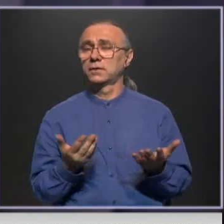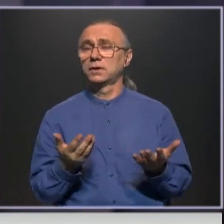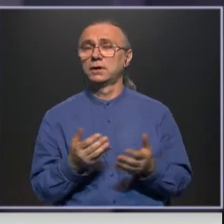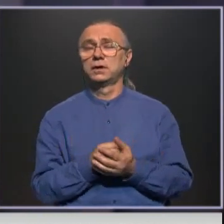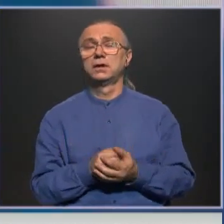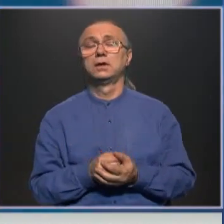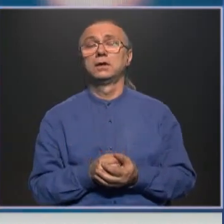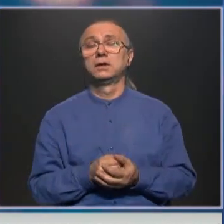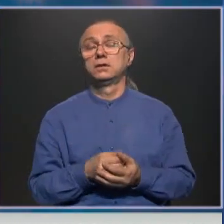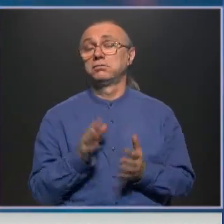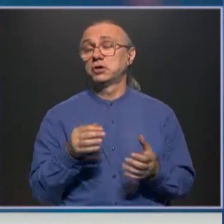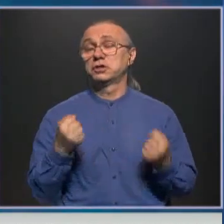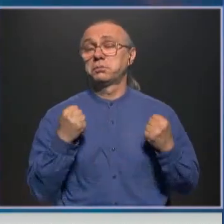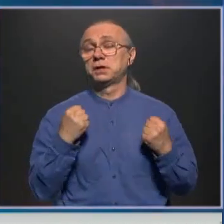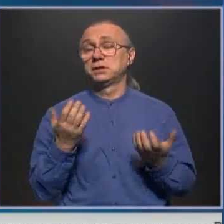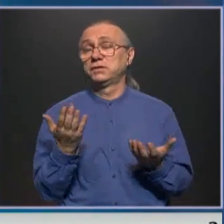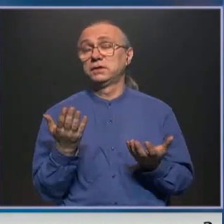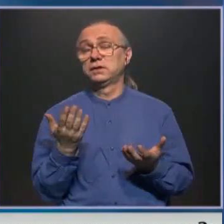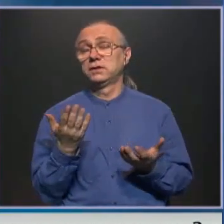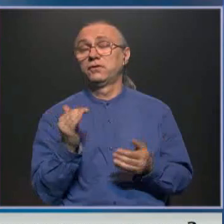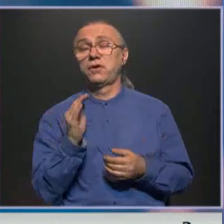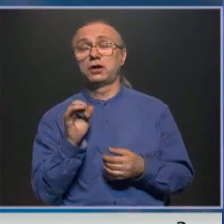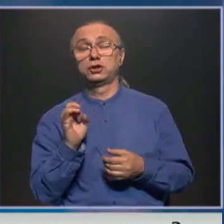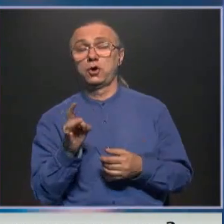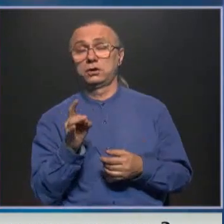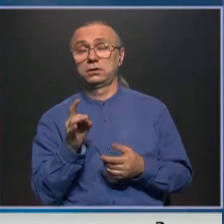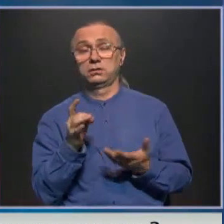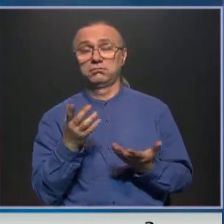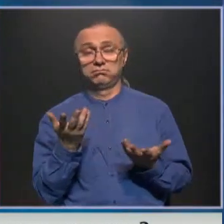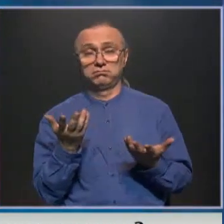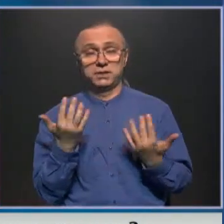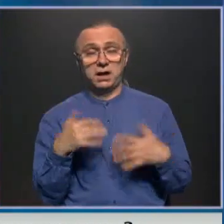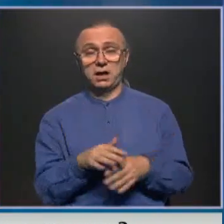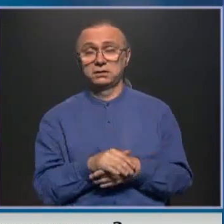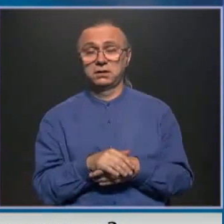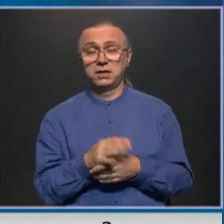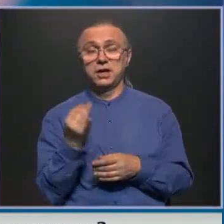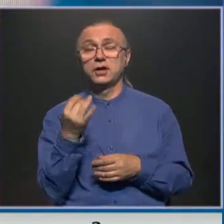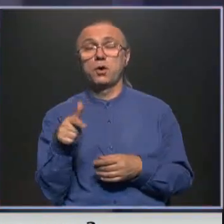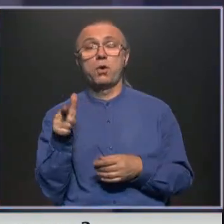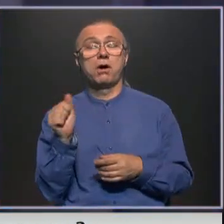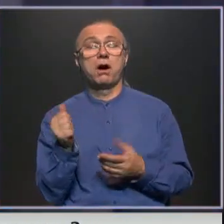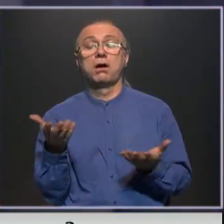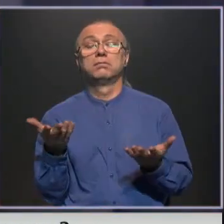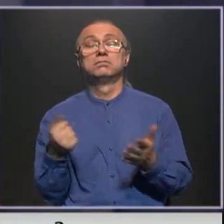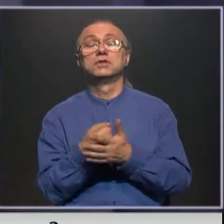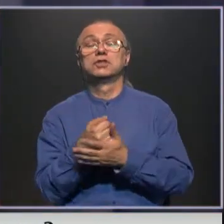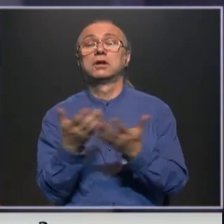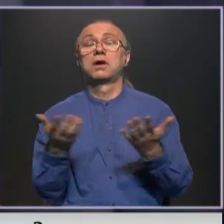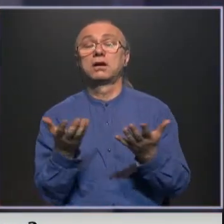отделенный от духовного, он тоже теряется. Не видно этих достижений. А, видимо, где прихрамывает фарминдустрия где-то у них. Вот